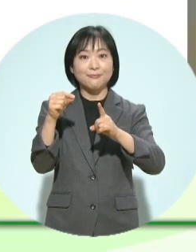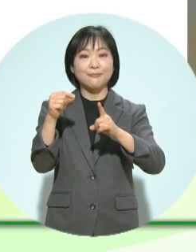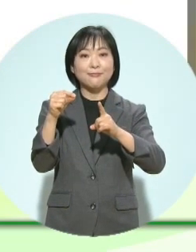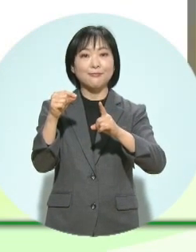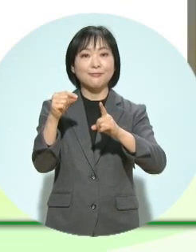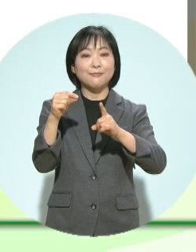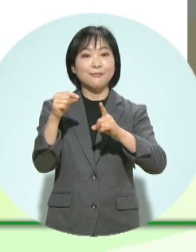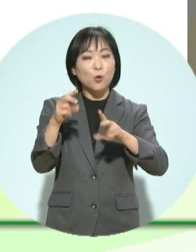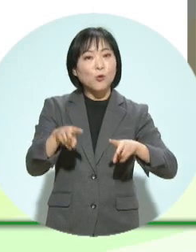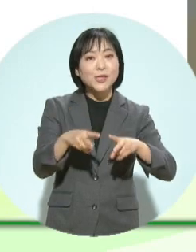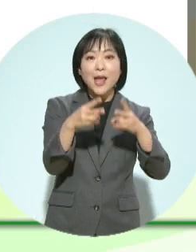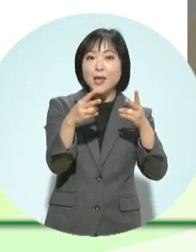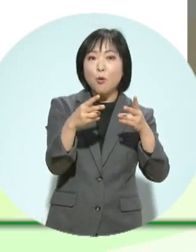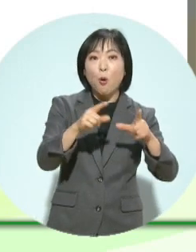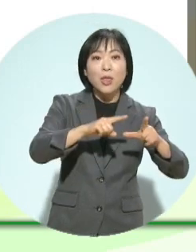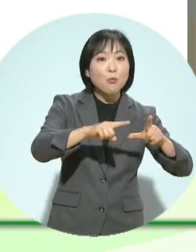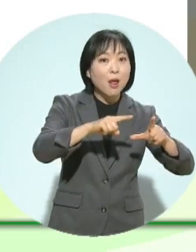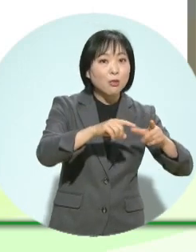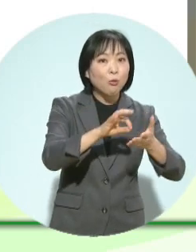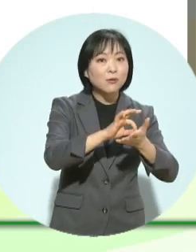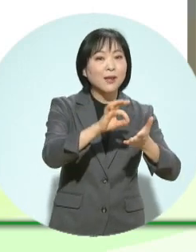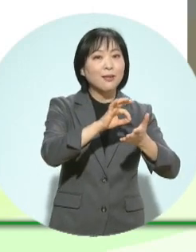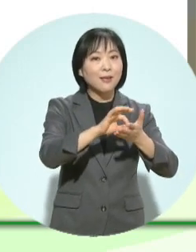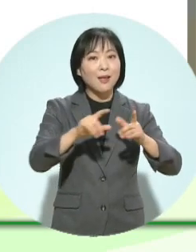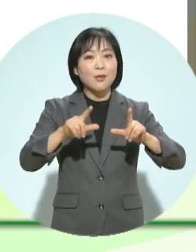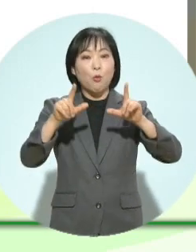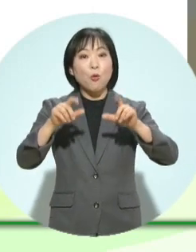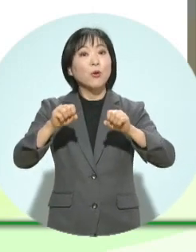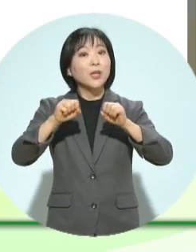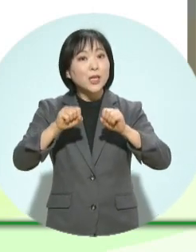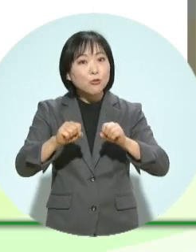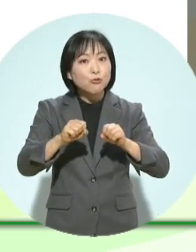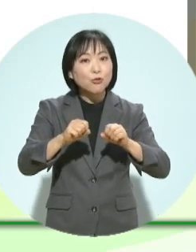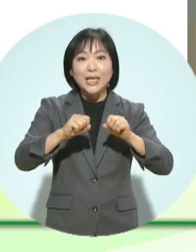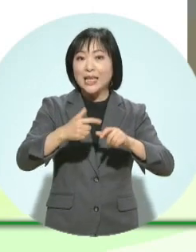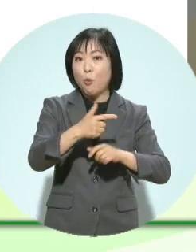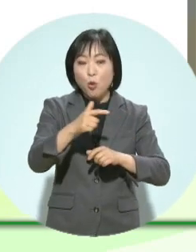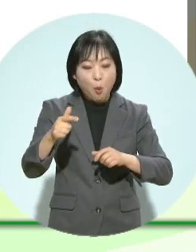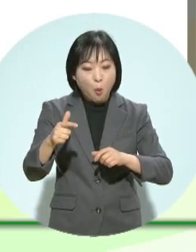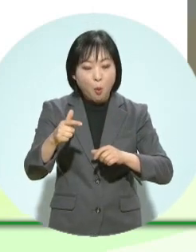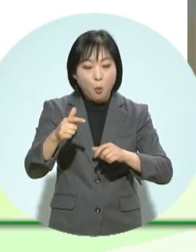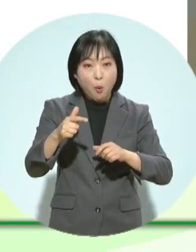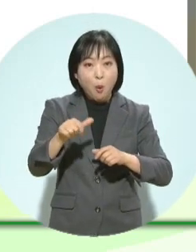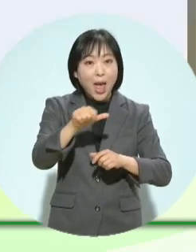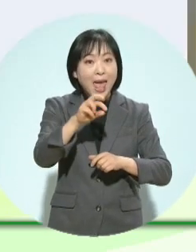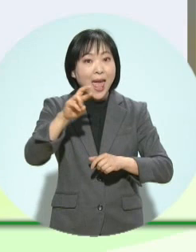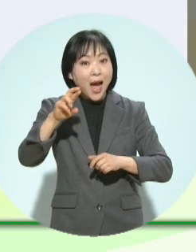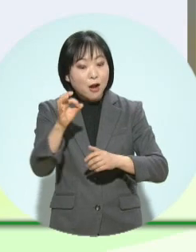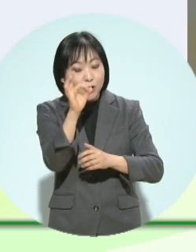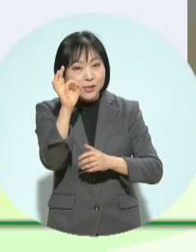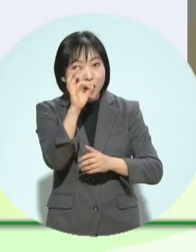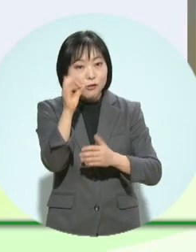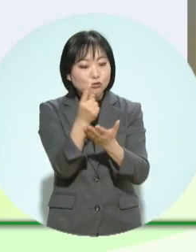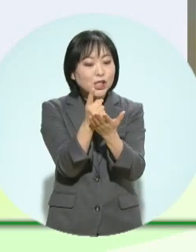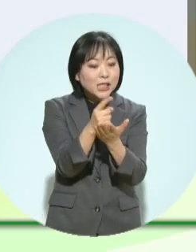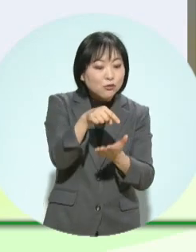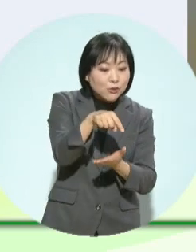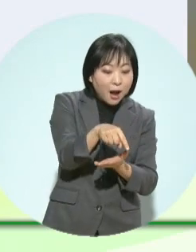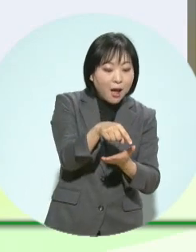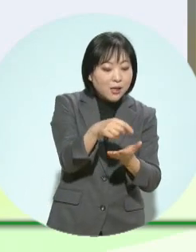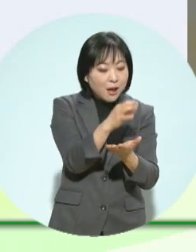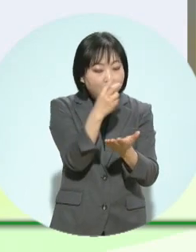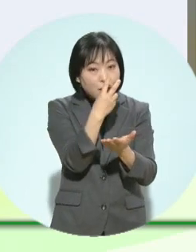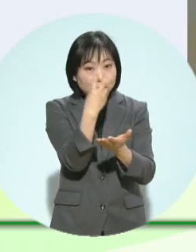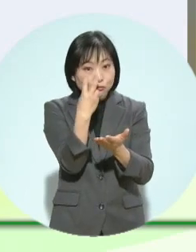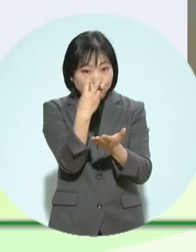ー、専用タブレットを使って東京に生息する生き物を AR で探す地図から探す東京生